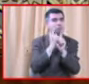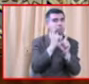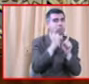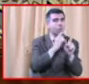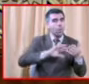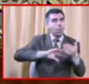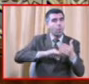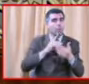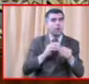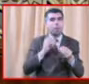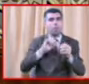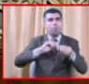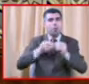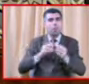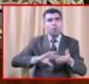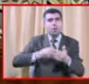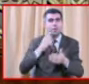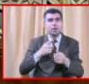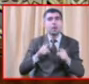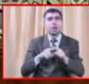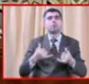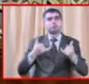جوانبه، ومستعد لكي